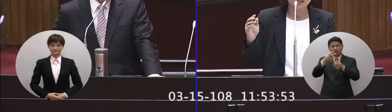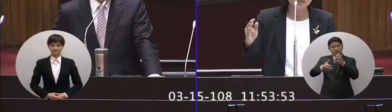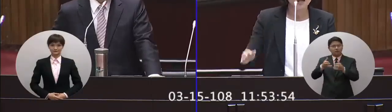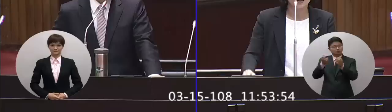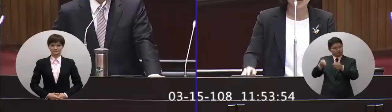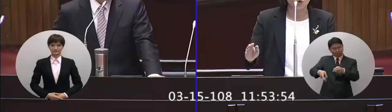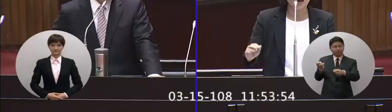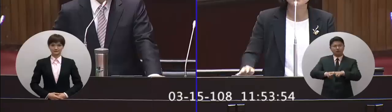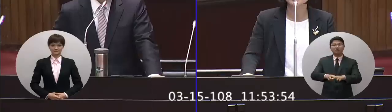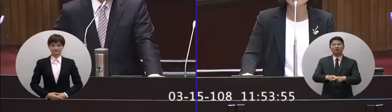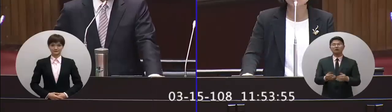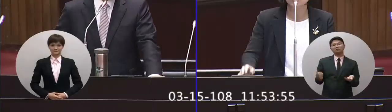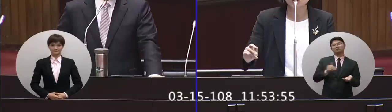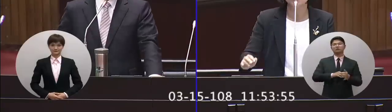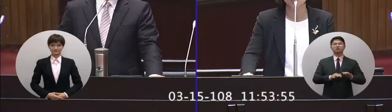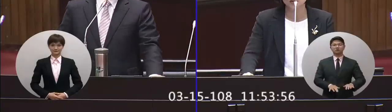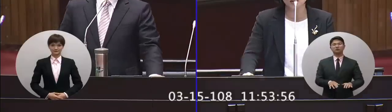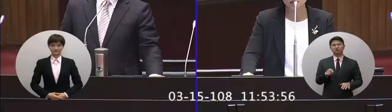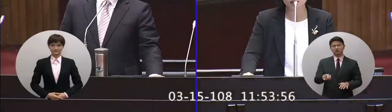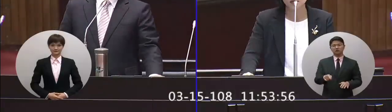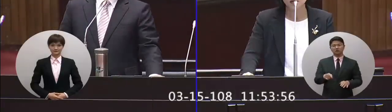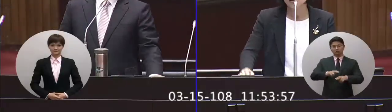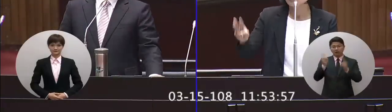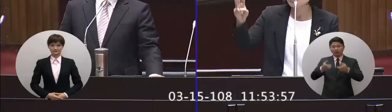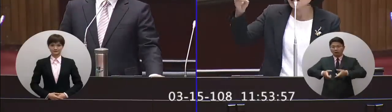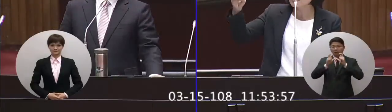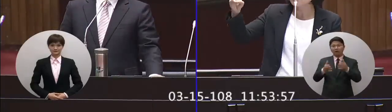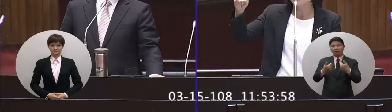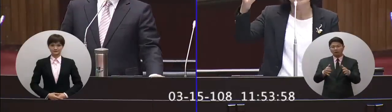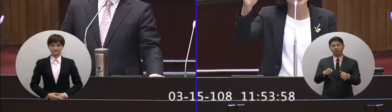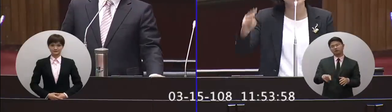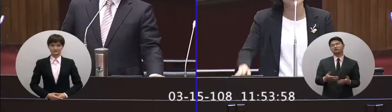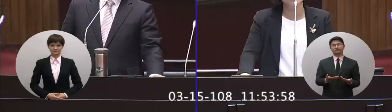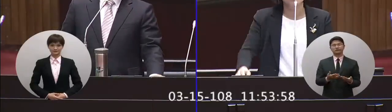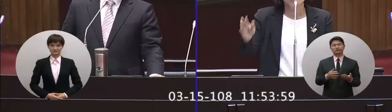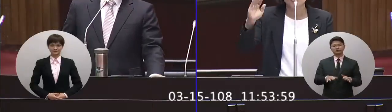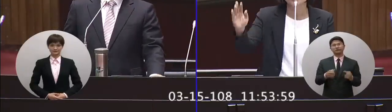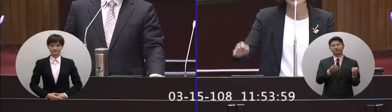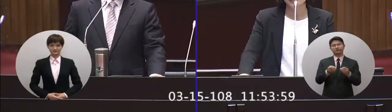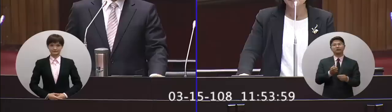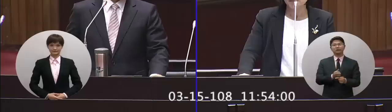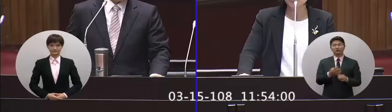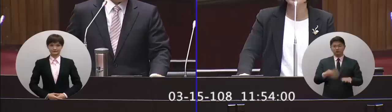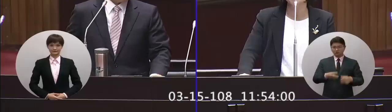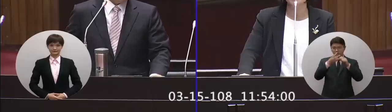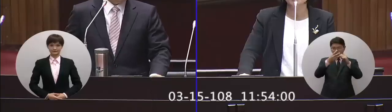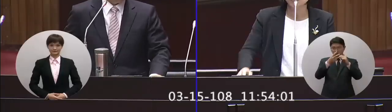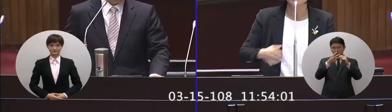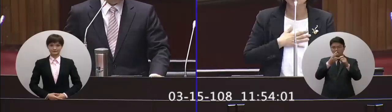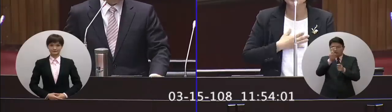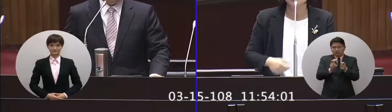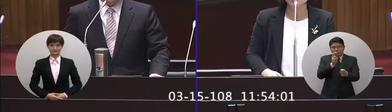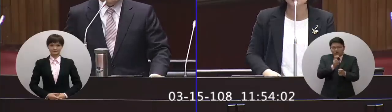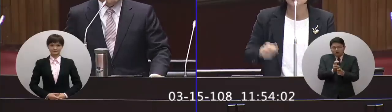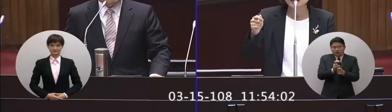呢，现在我们还是要面对是否重启核四。第三个例子，20年来没有进步的，